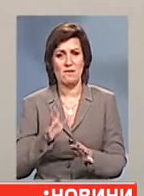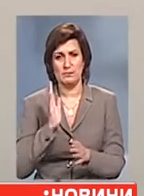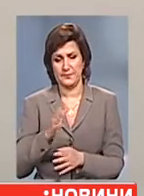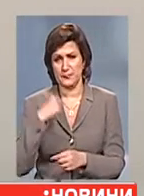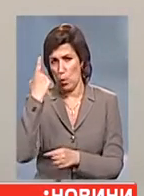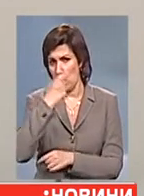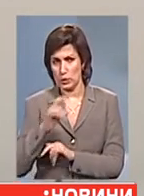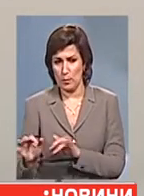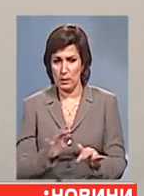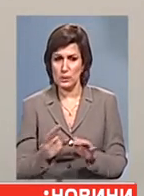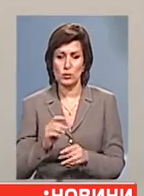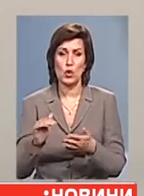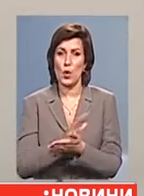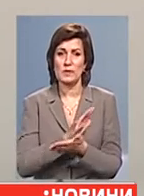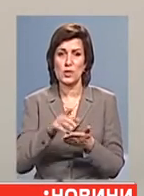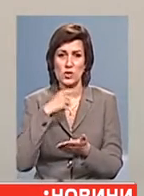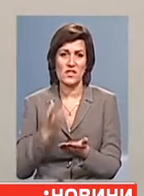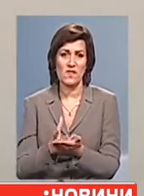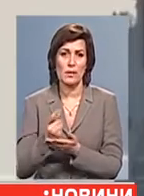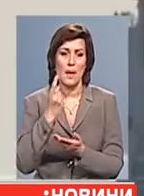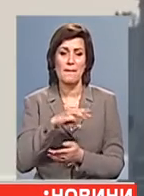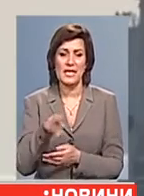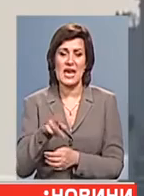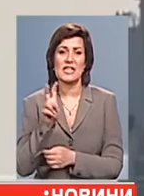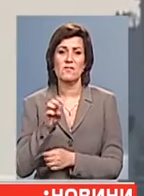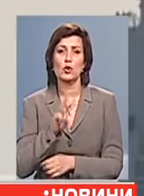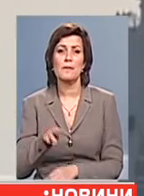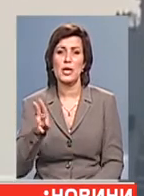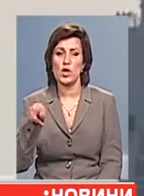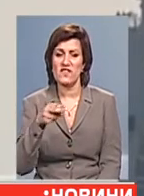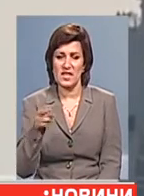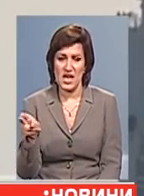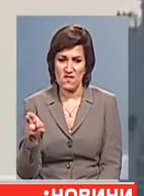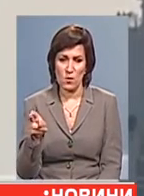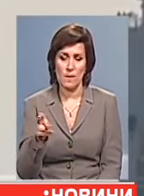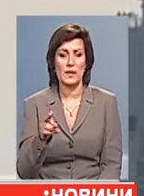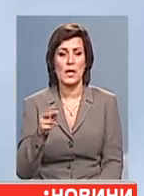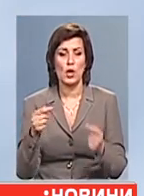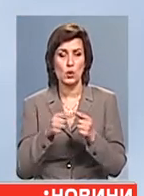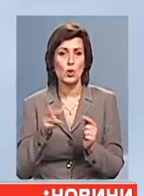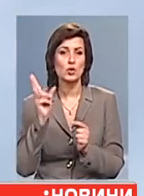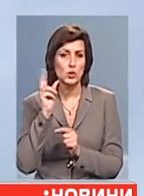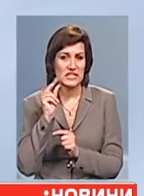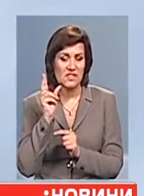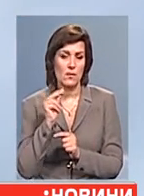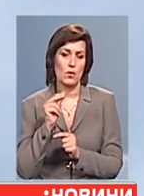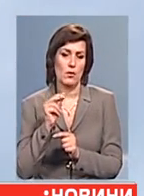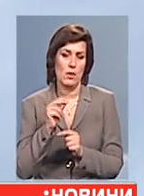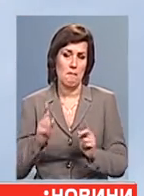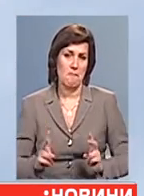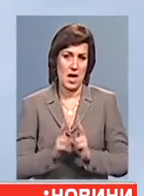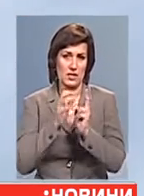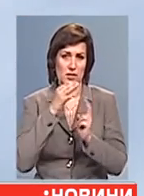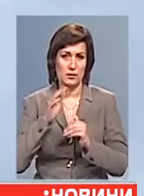Щодо компенсацій, то Росії виплатять до 1,2 мільярда євро, наголосив він. Точну ж цифру офіційний Париж назве після того,